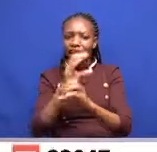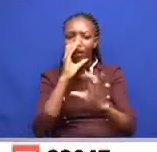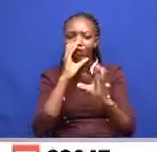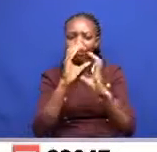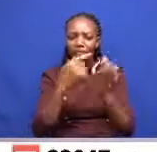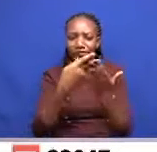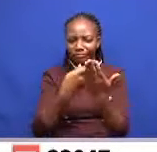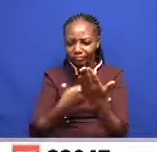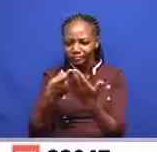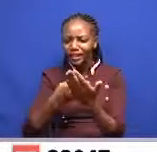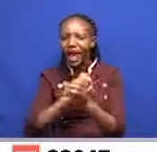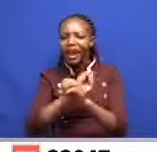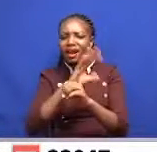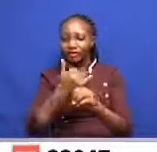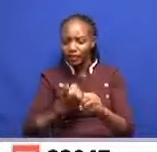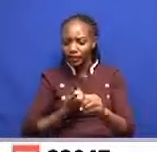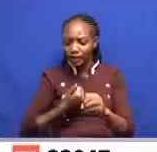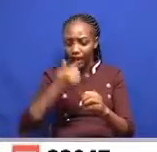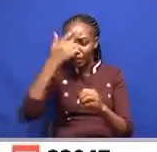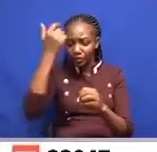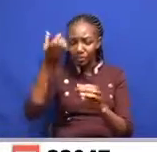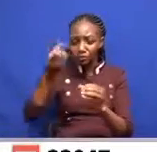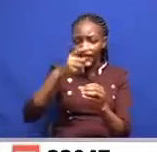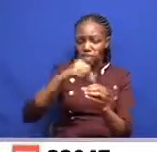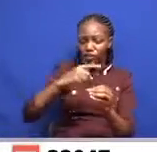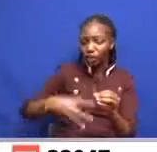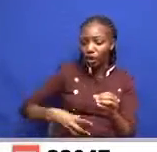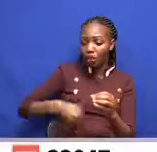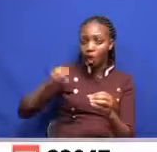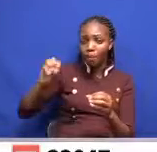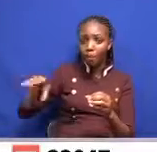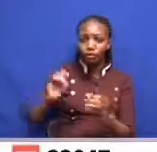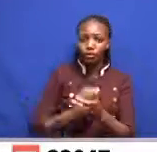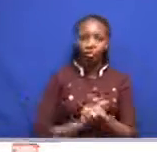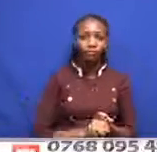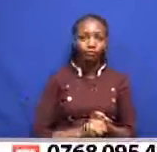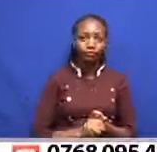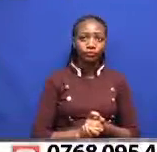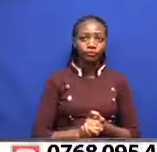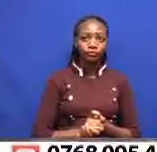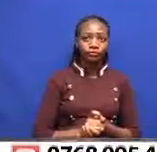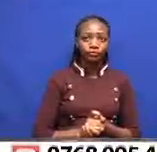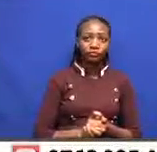wasichana wao kutokana na ongezeko hilo. Mulindi Keri anaripoti.